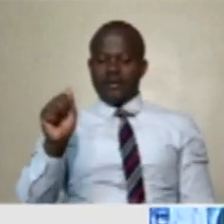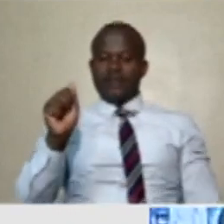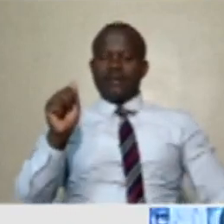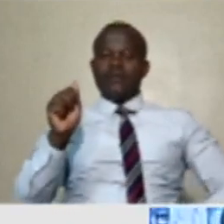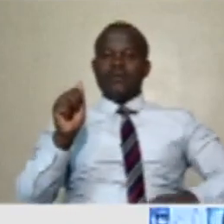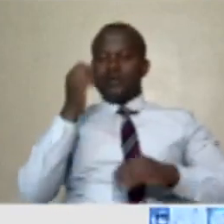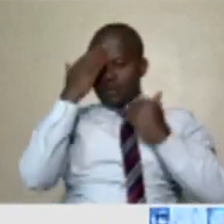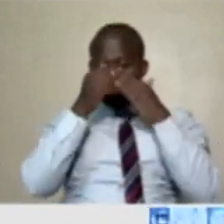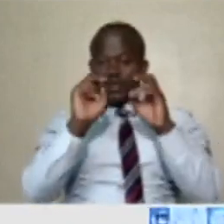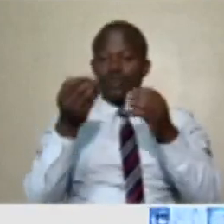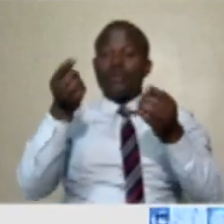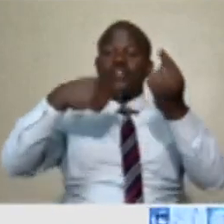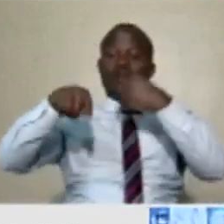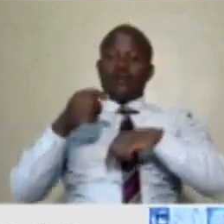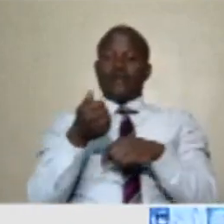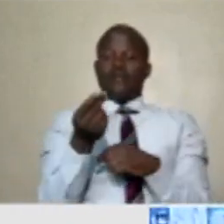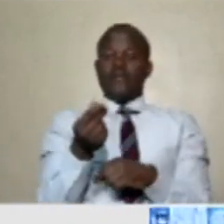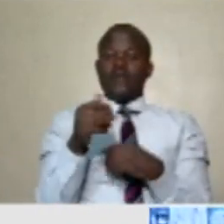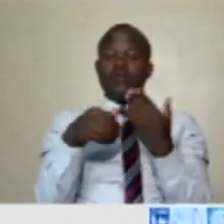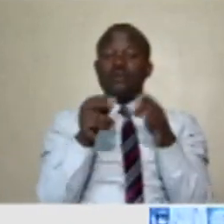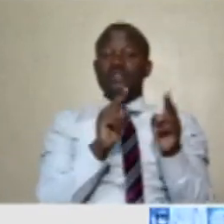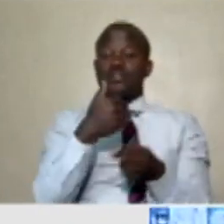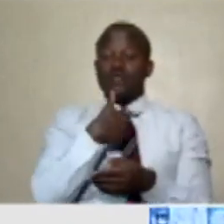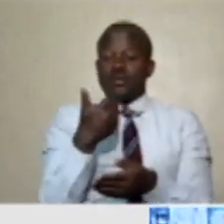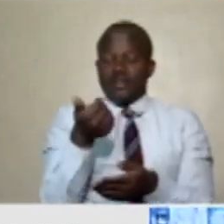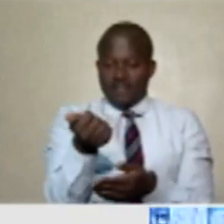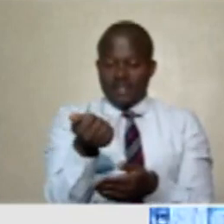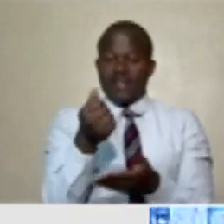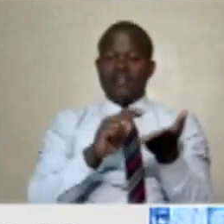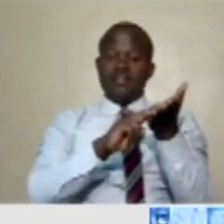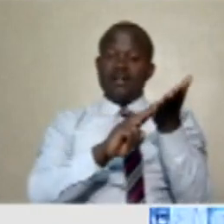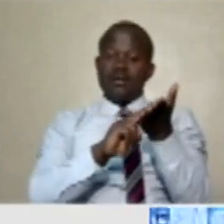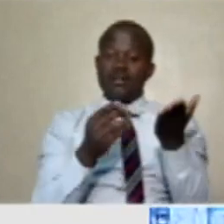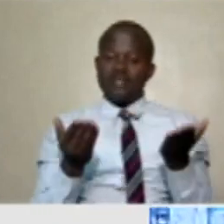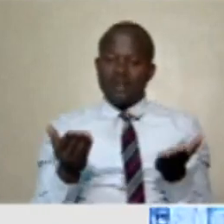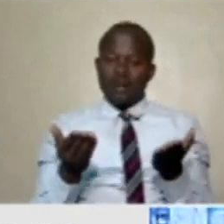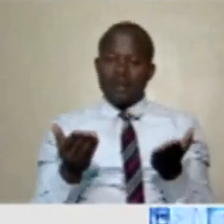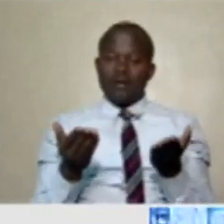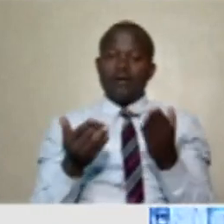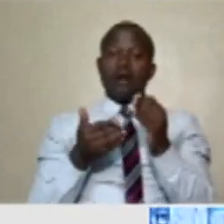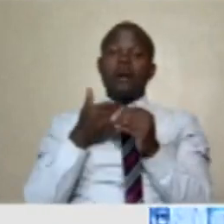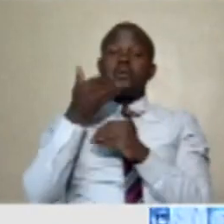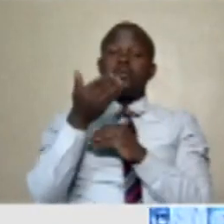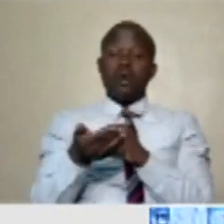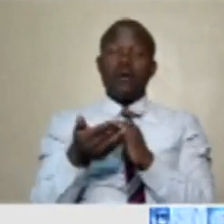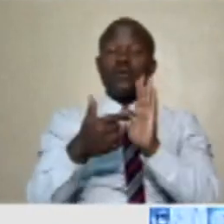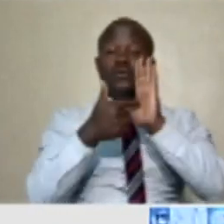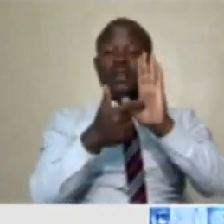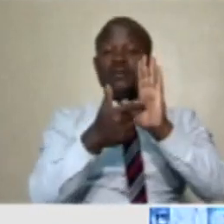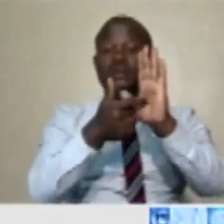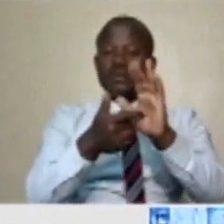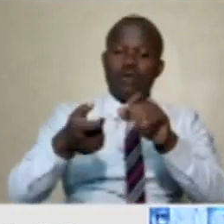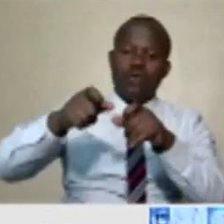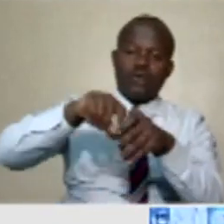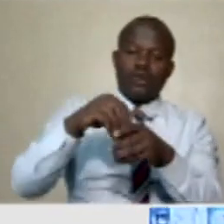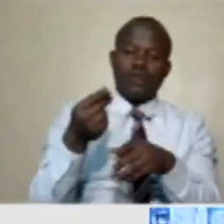Revenue yo kugira ngo igarura ayo mafaranga nubundi biyafite iyakoresha none uko agenda udekarara wapira kuri